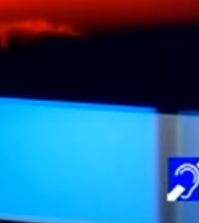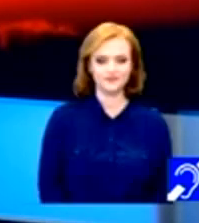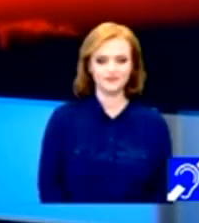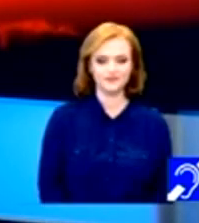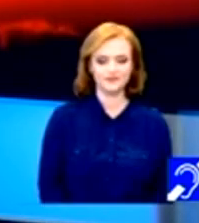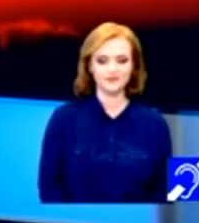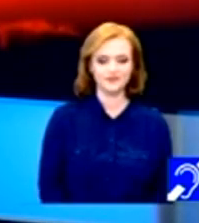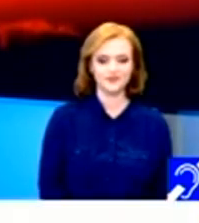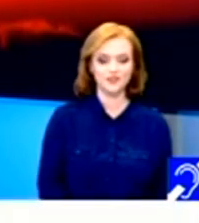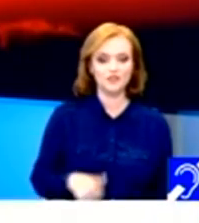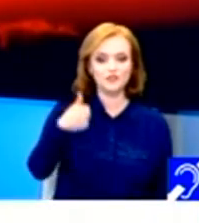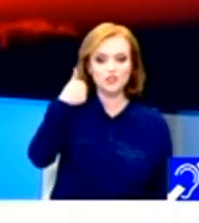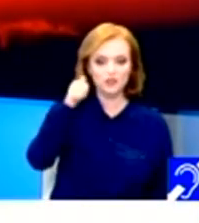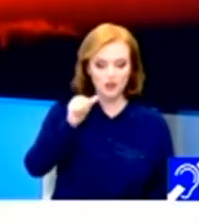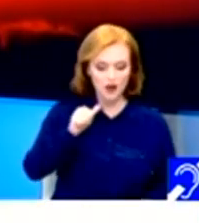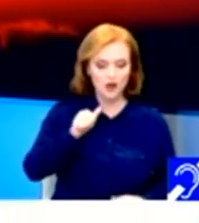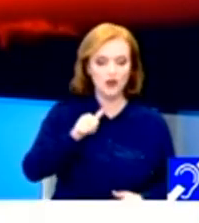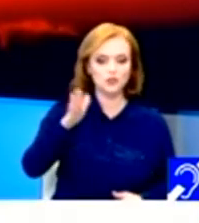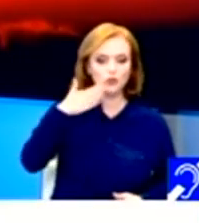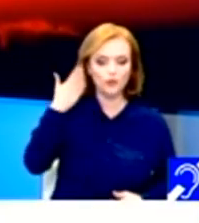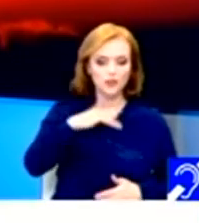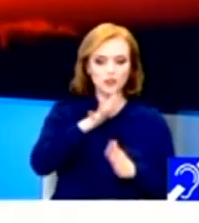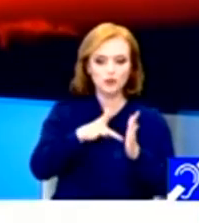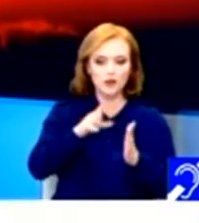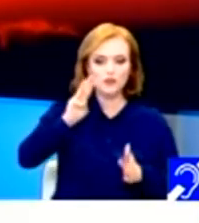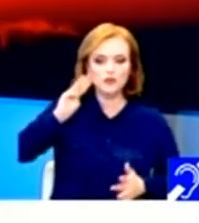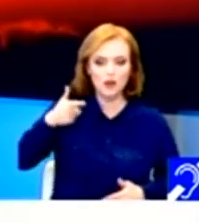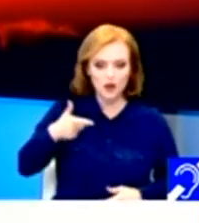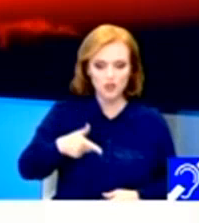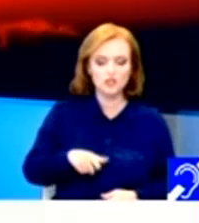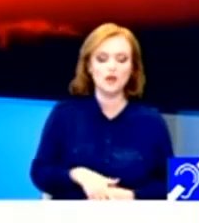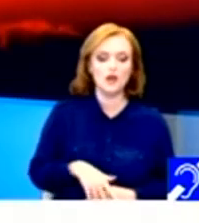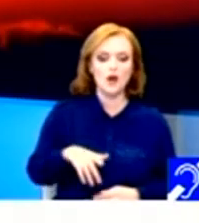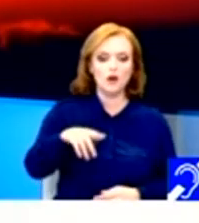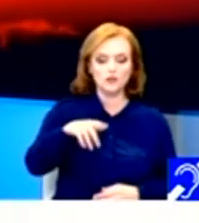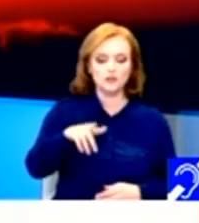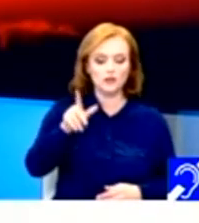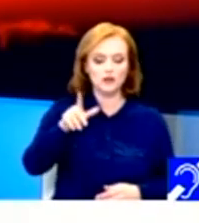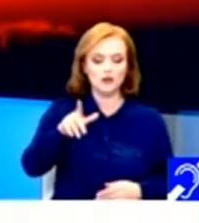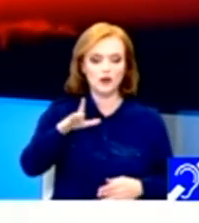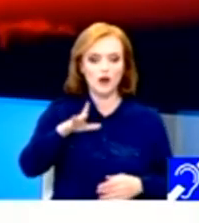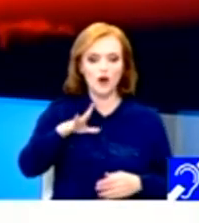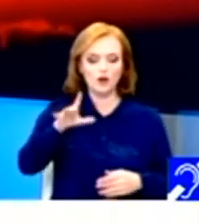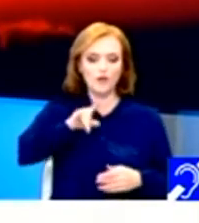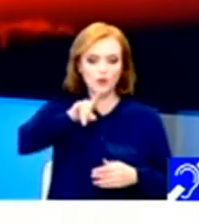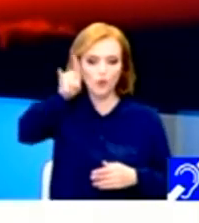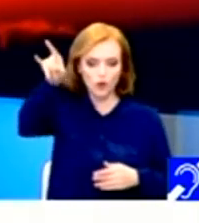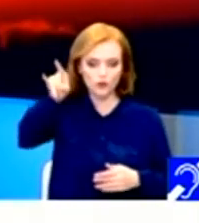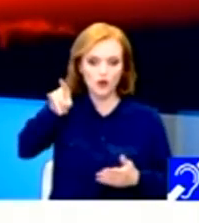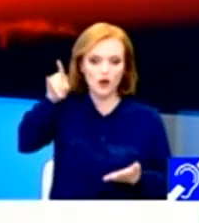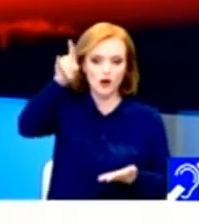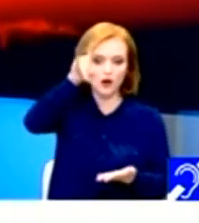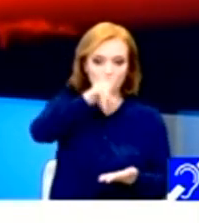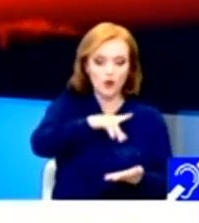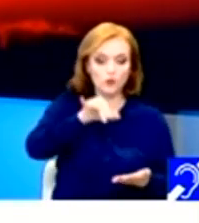A fost alertă aseară pe aeroportul din Iași, un avion cu peste 100 de pasageri care venea de la München a avut probleme la aterizare. Piloții au